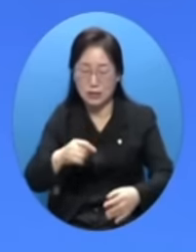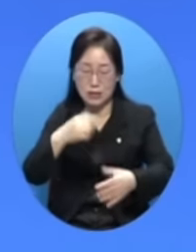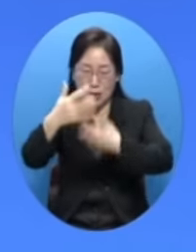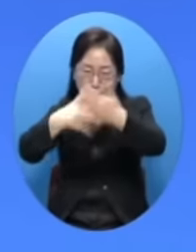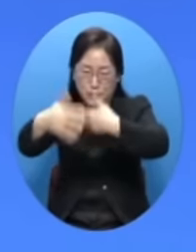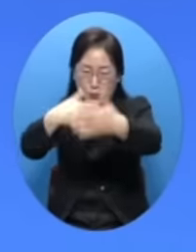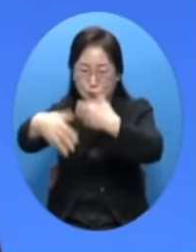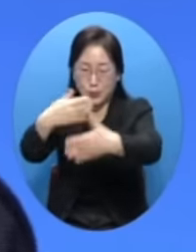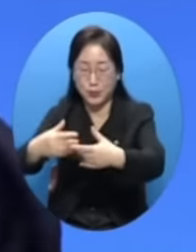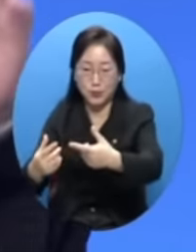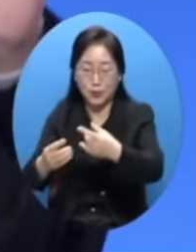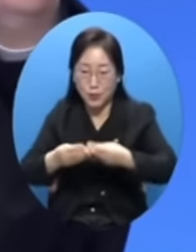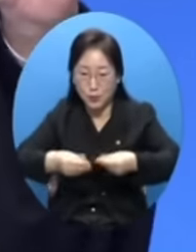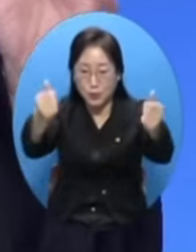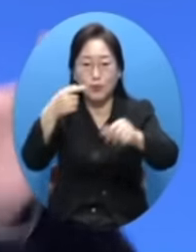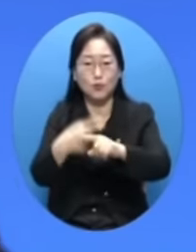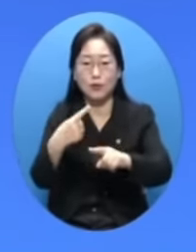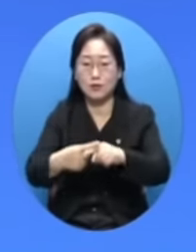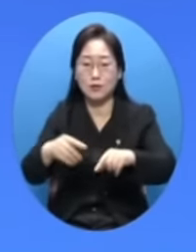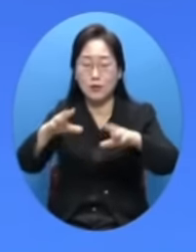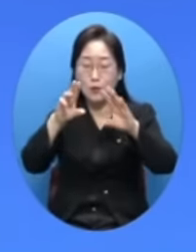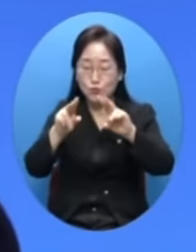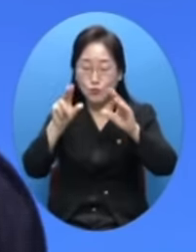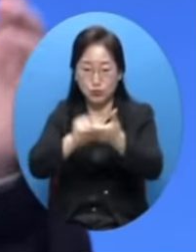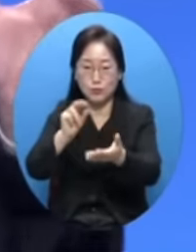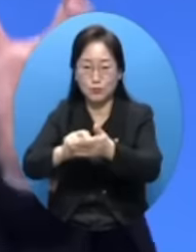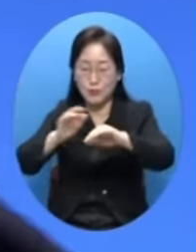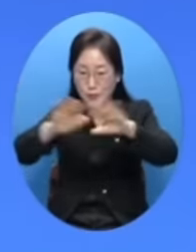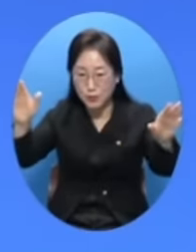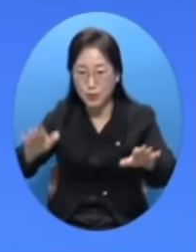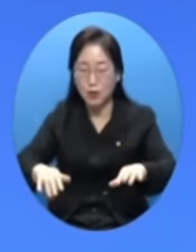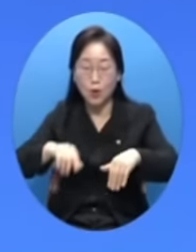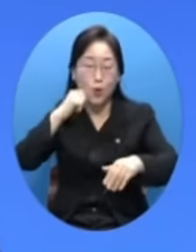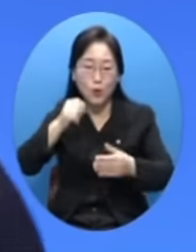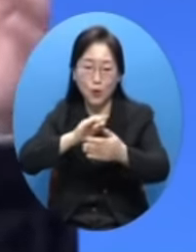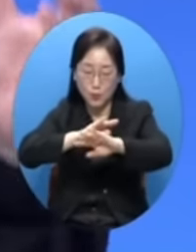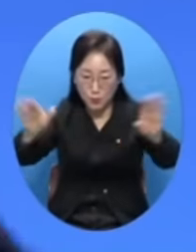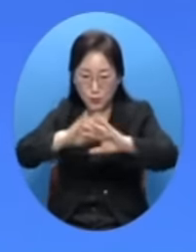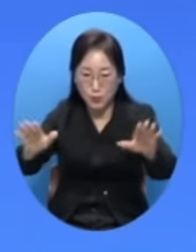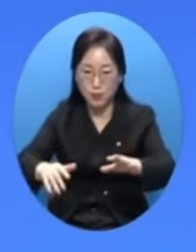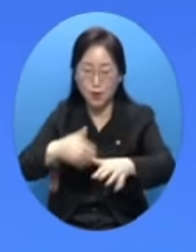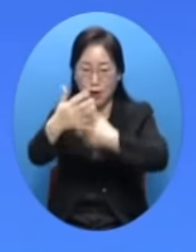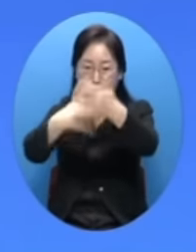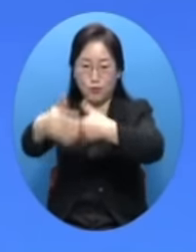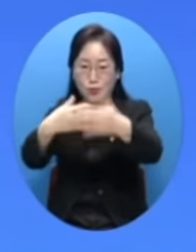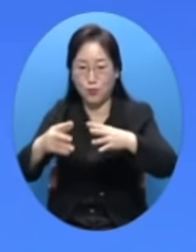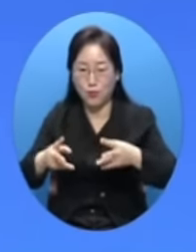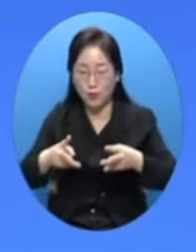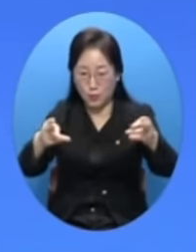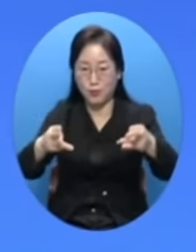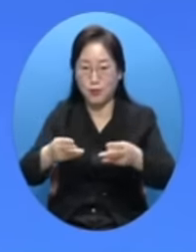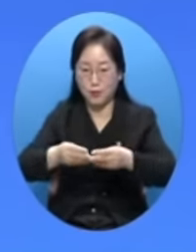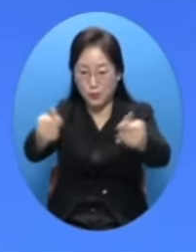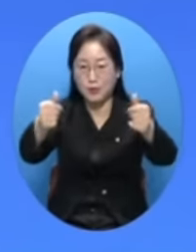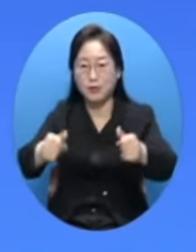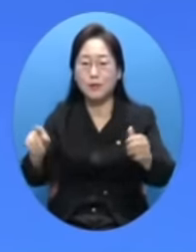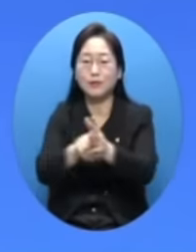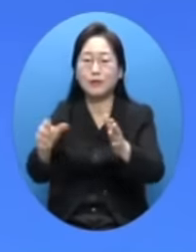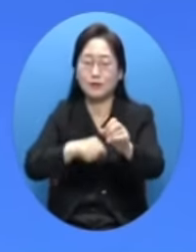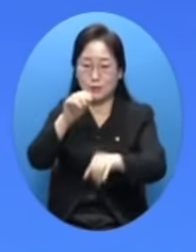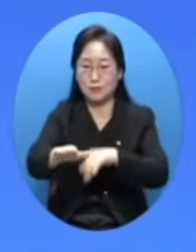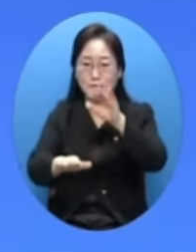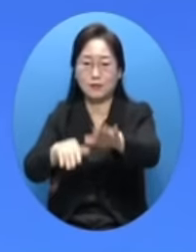갈아엎은 것처럼 모든 문제 사들을 갈아엎고 모든 어려움을 갈아엎고 와사 잘라버리고 우리가 믿음으로 전진